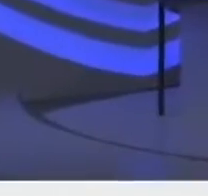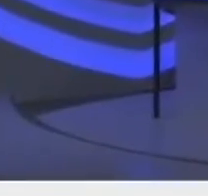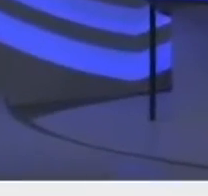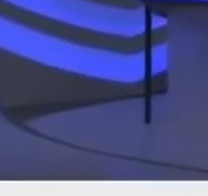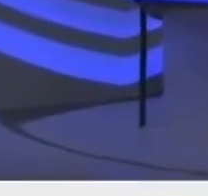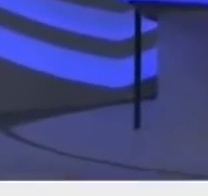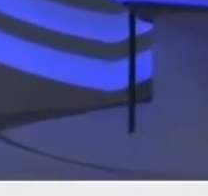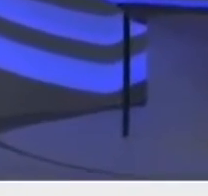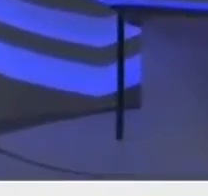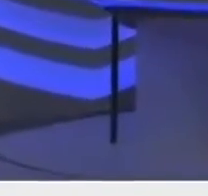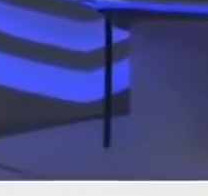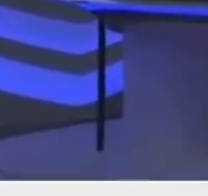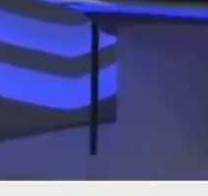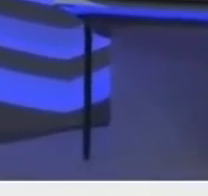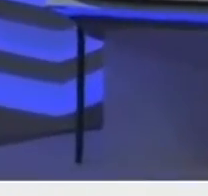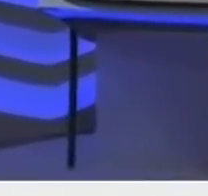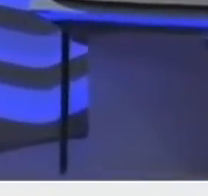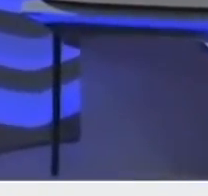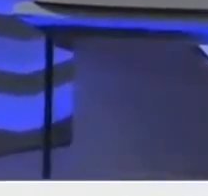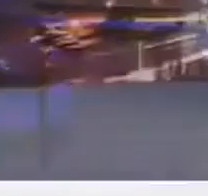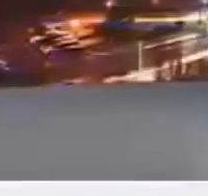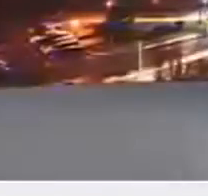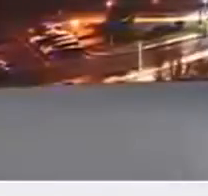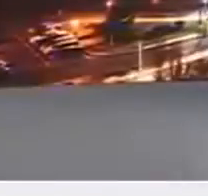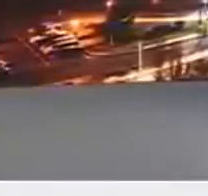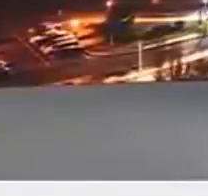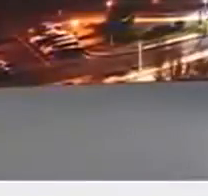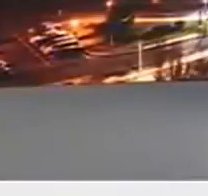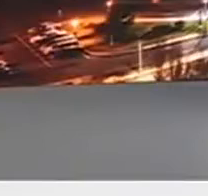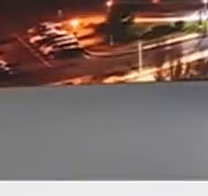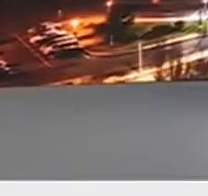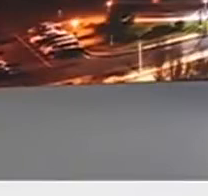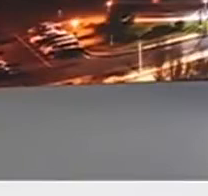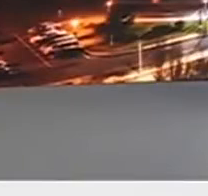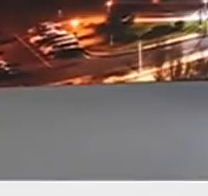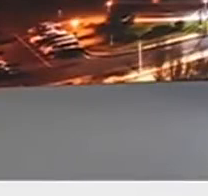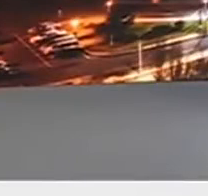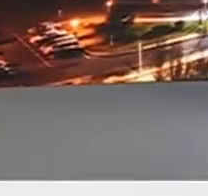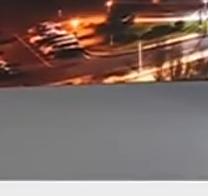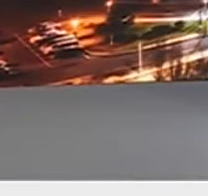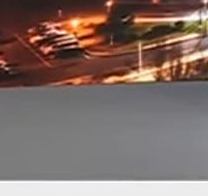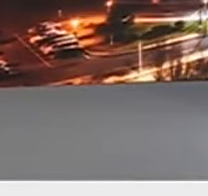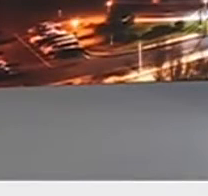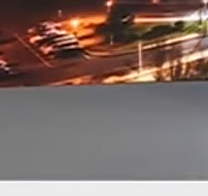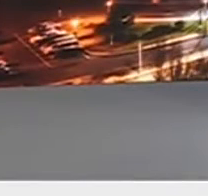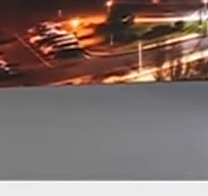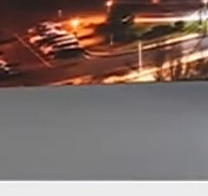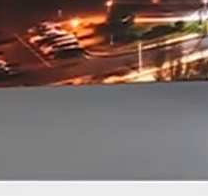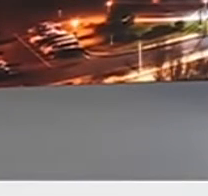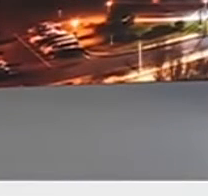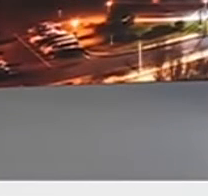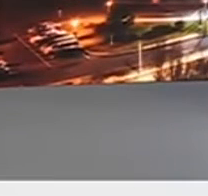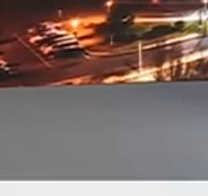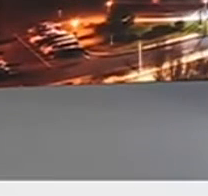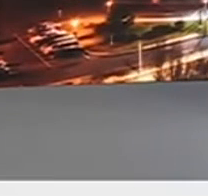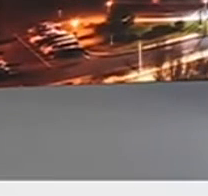热爱生活，人人有责。生活导报为您服务。大家好，欢迎收看本期的《共享阳光》。今晚八